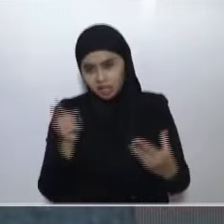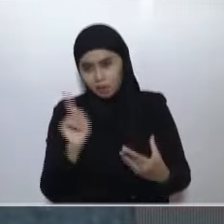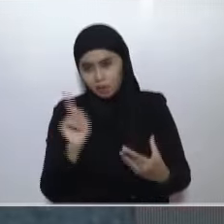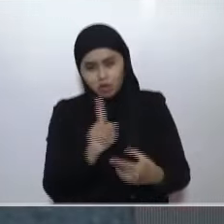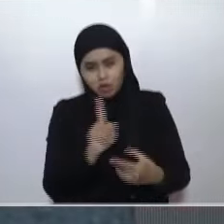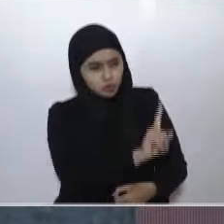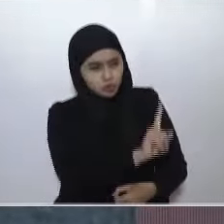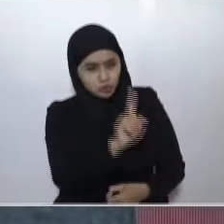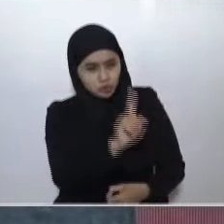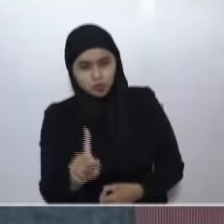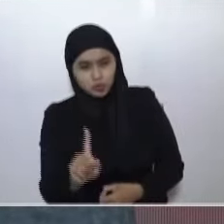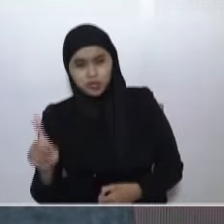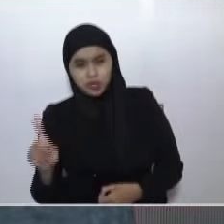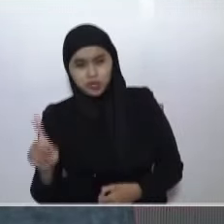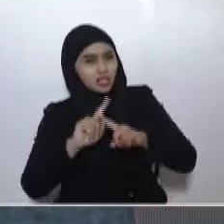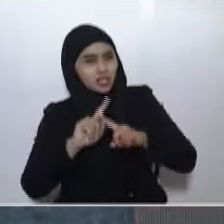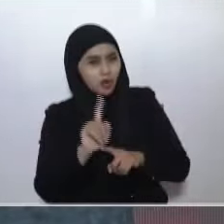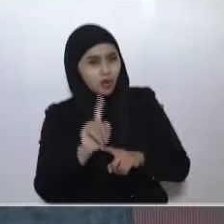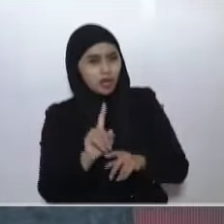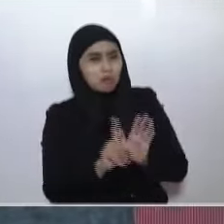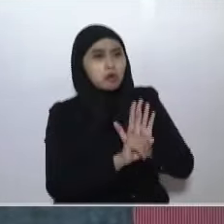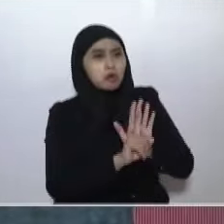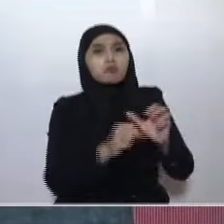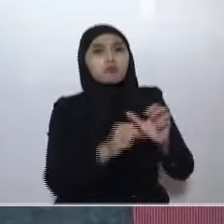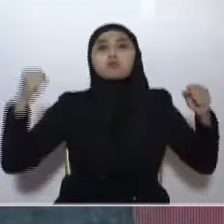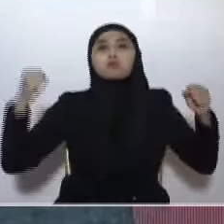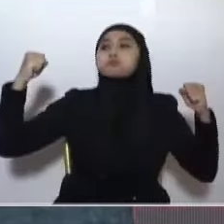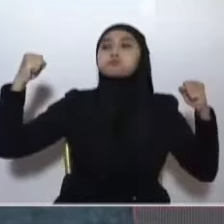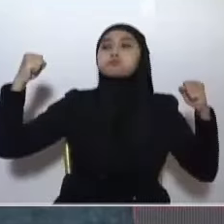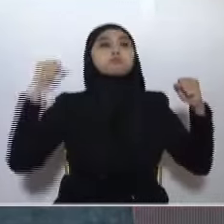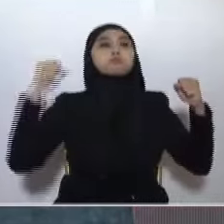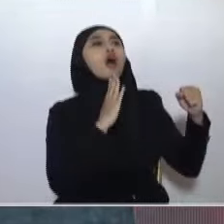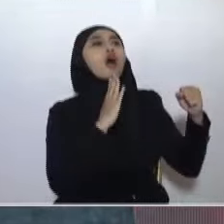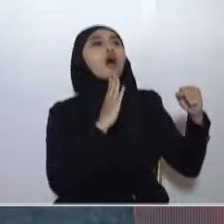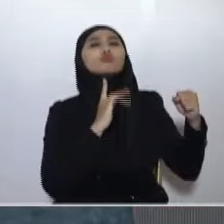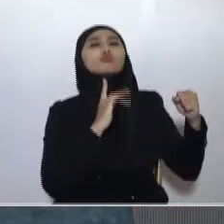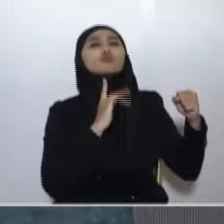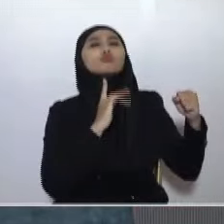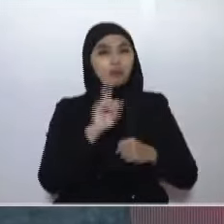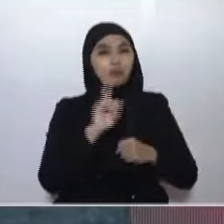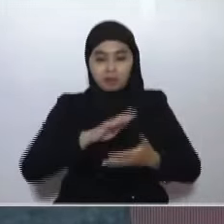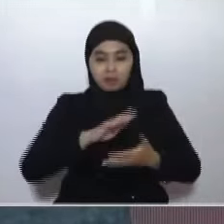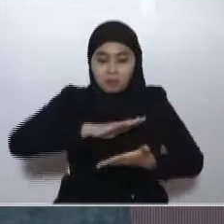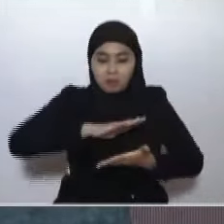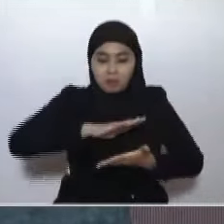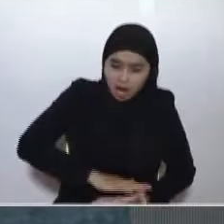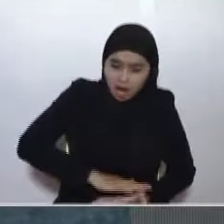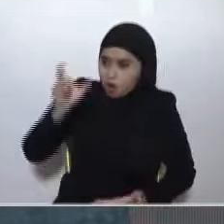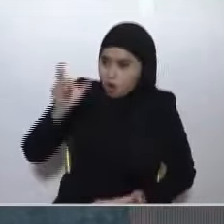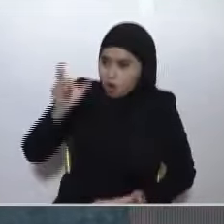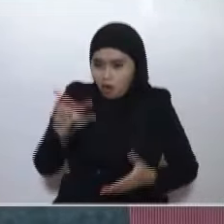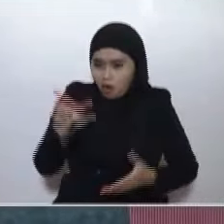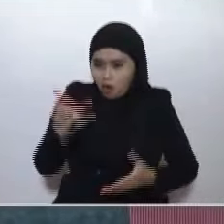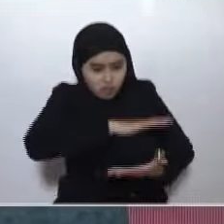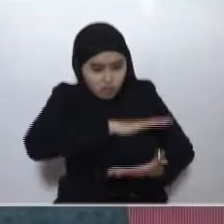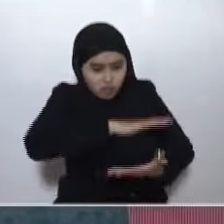adigung adiguno tidak boleh menonjolkan kekuatannya kekuasaannya kepandaiannya menekan yang di bawah dengan kewenangan